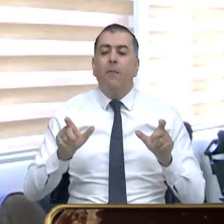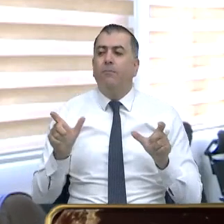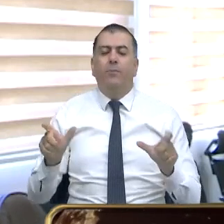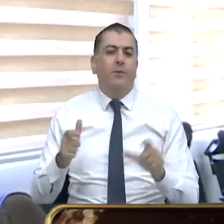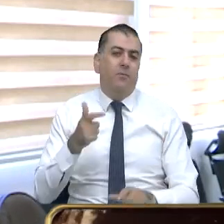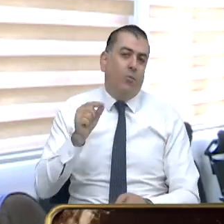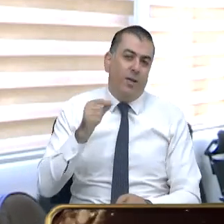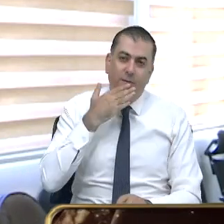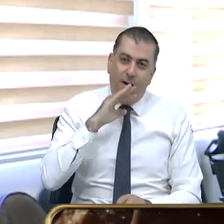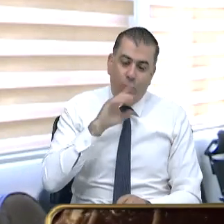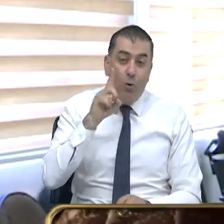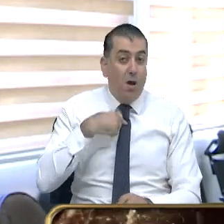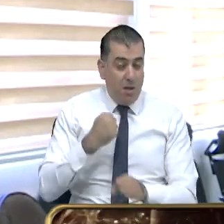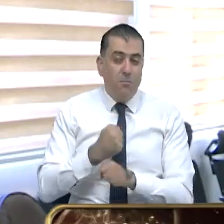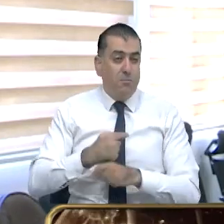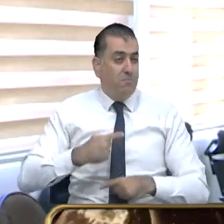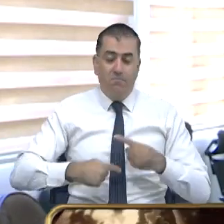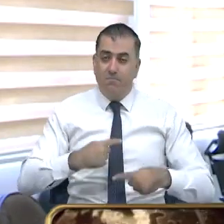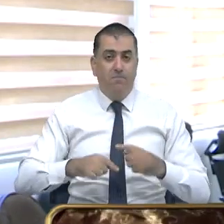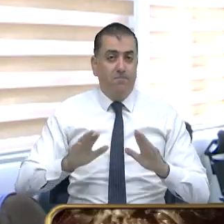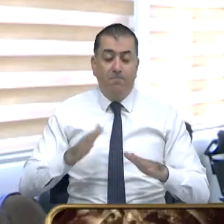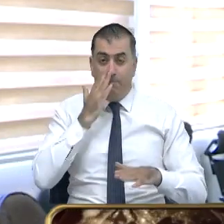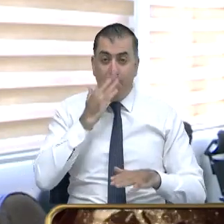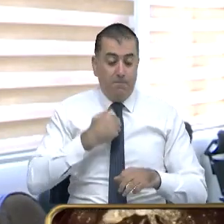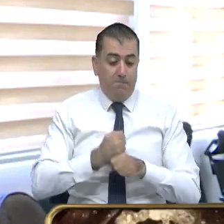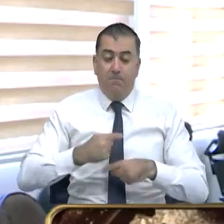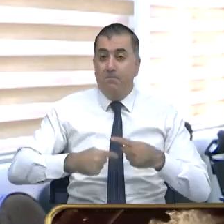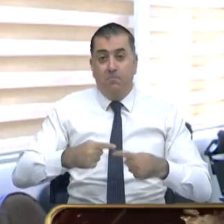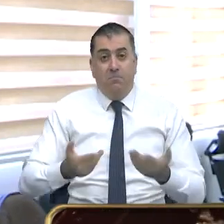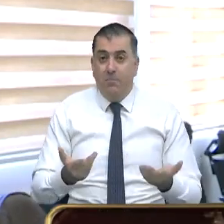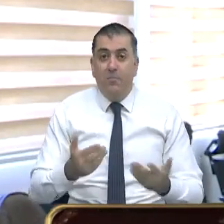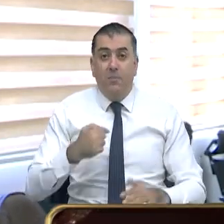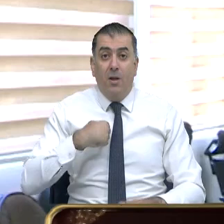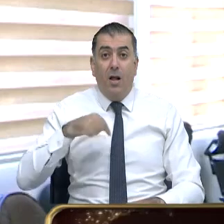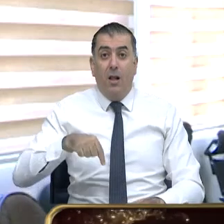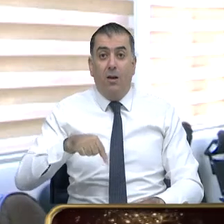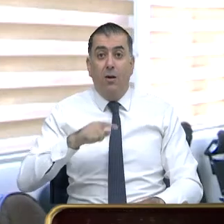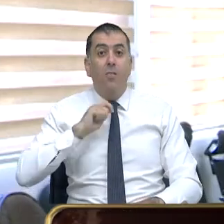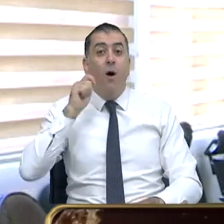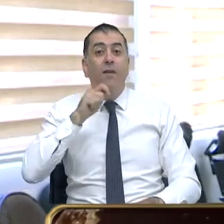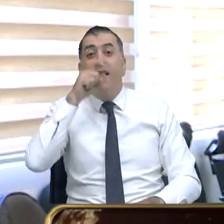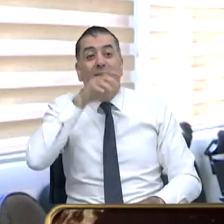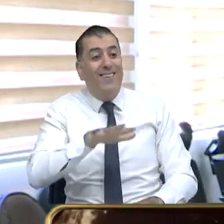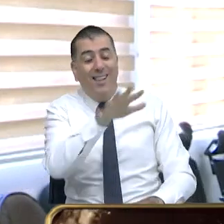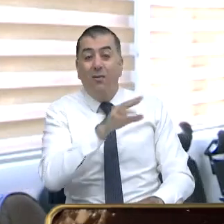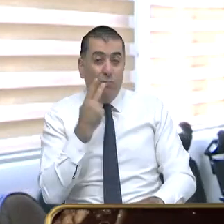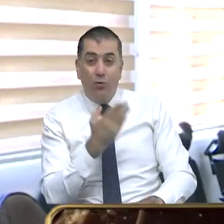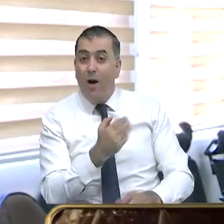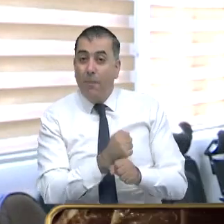واستمرار في تقديم الخدمات وهناك تطوير على خدمات بشكل مستمر وهذا ظهر جليا في محافظه الطفيله